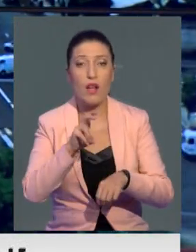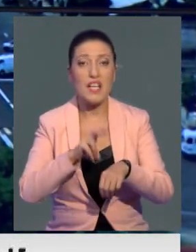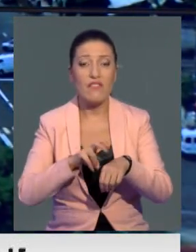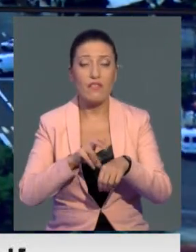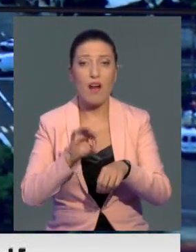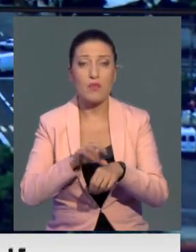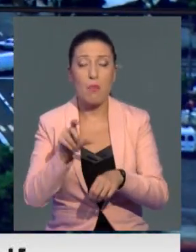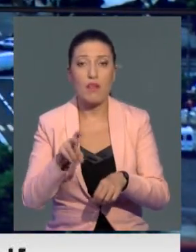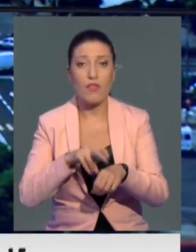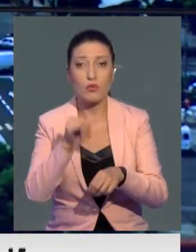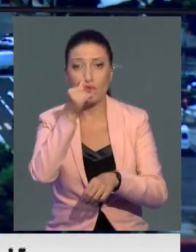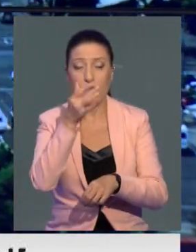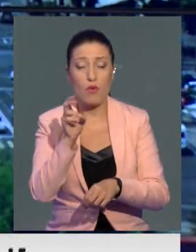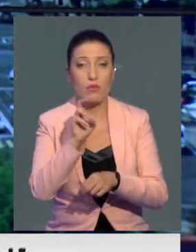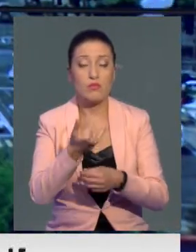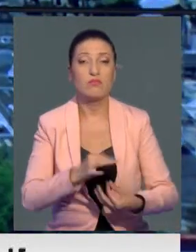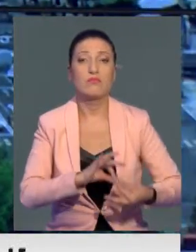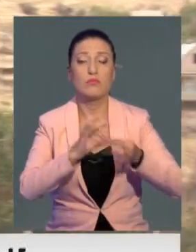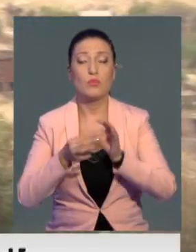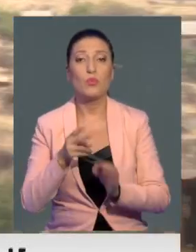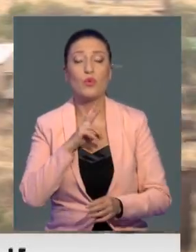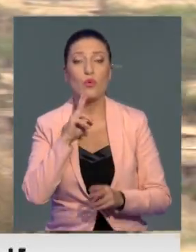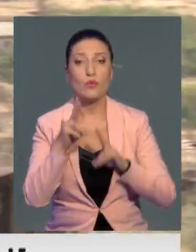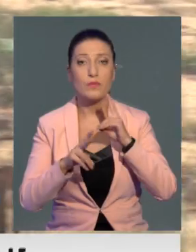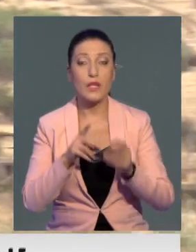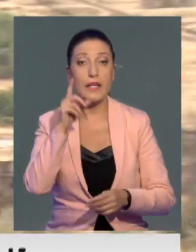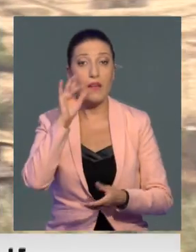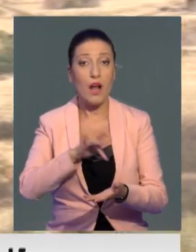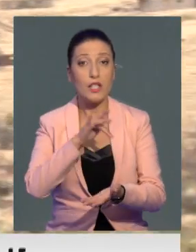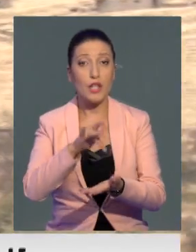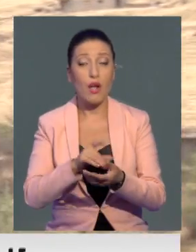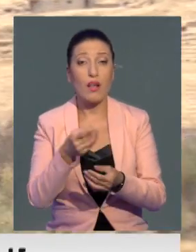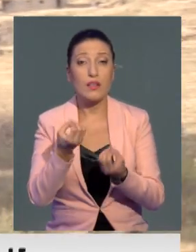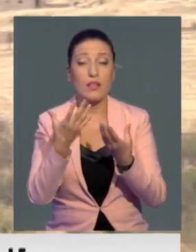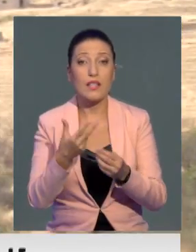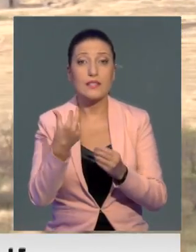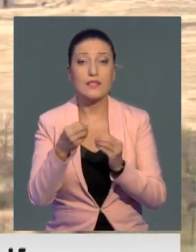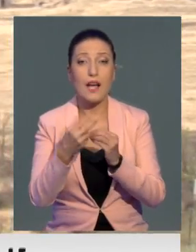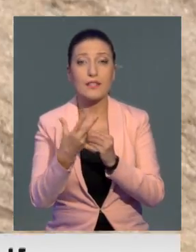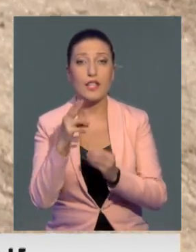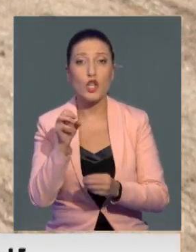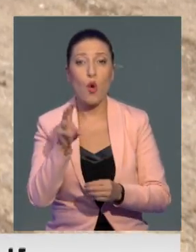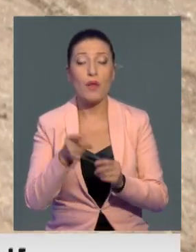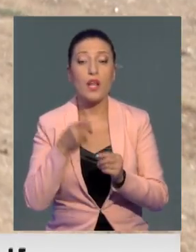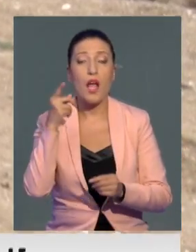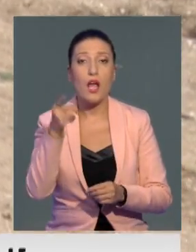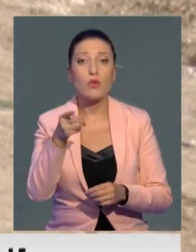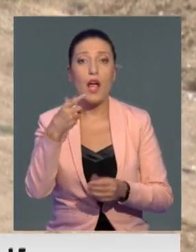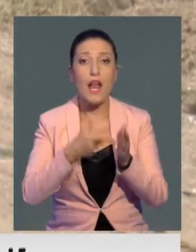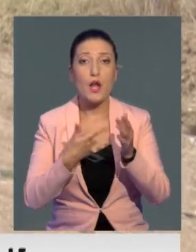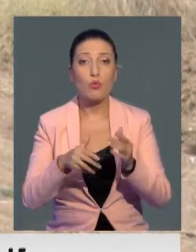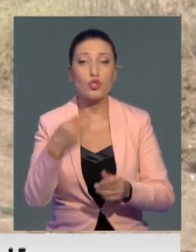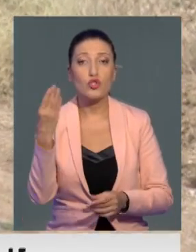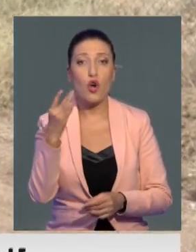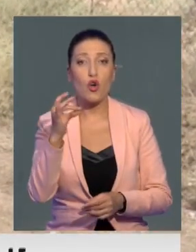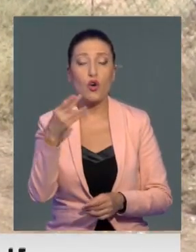Բնակիչների բողոքը Լիլիթ Գասպարյանն է լսել։ Երևանի կենտրոնից ընդամենը 13 կիլոմետր հեռու Էրեբունու 4-րդ զանգ վաստանող